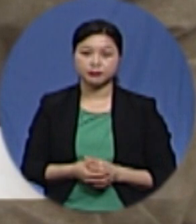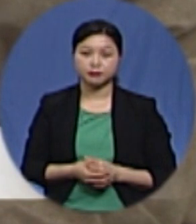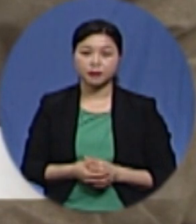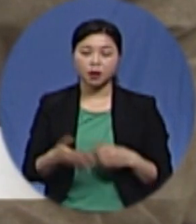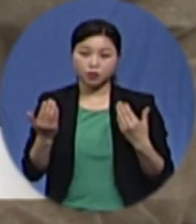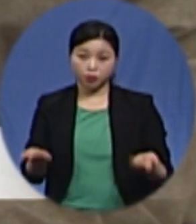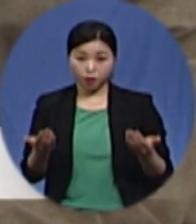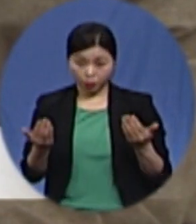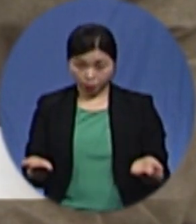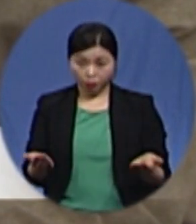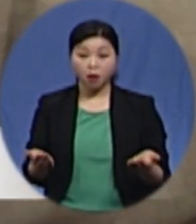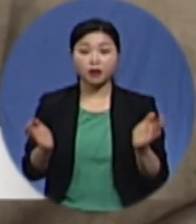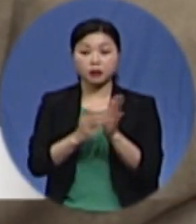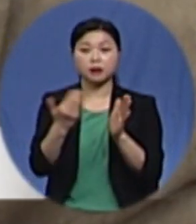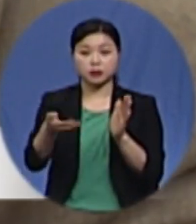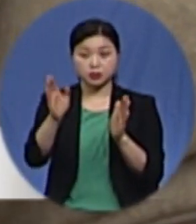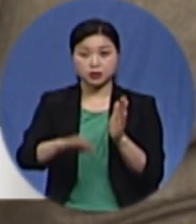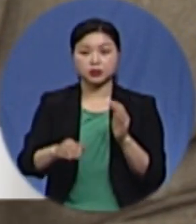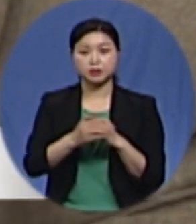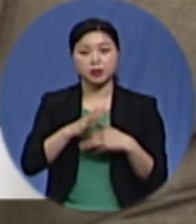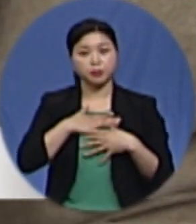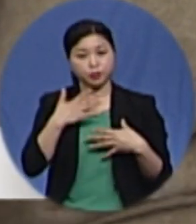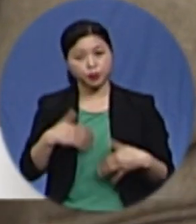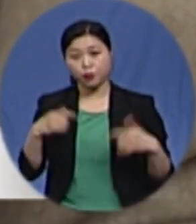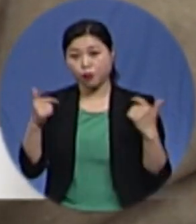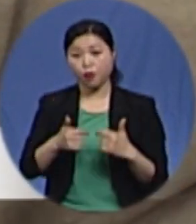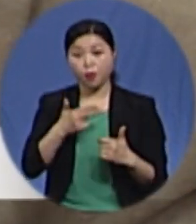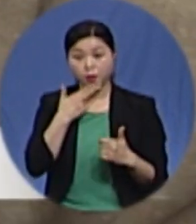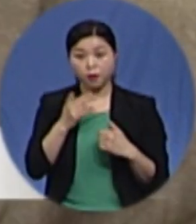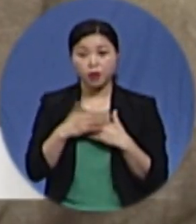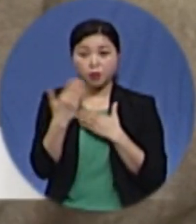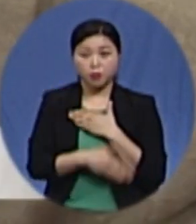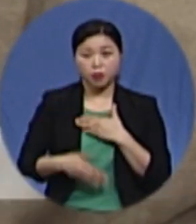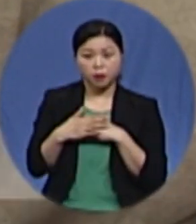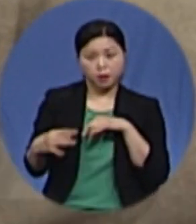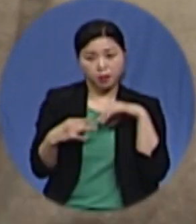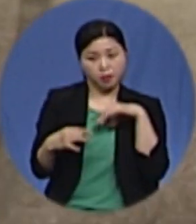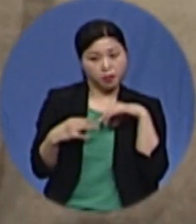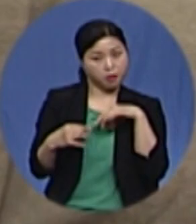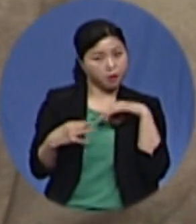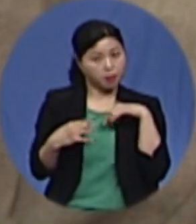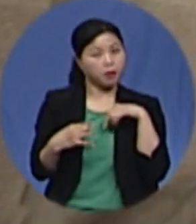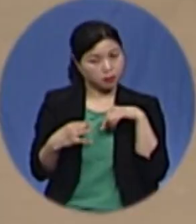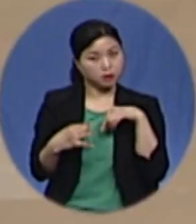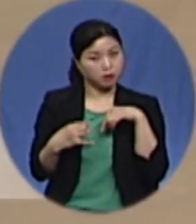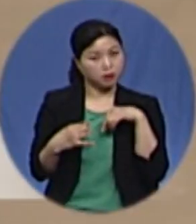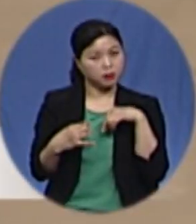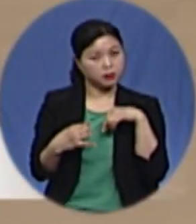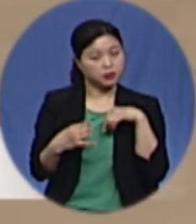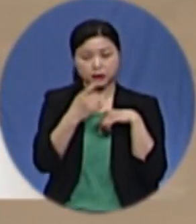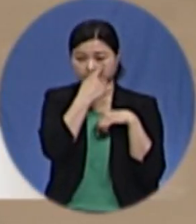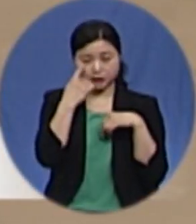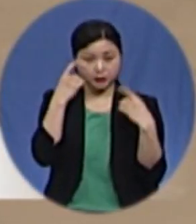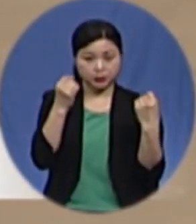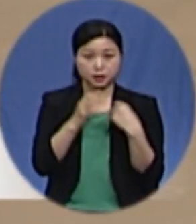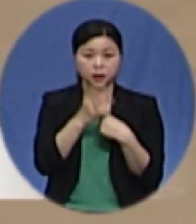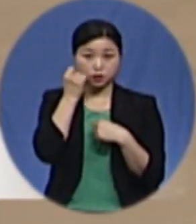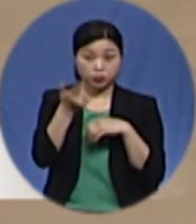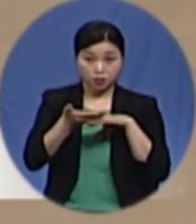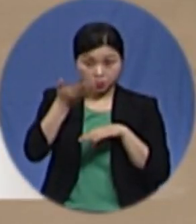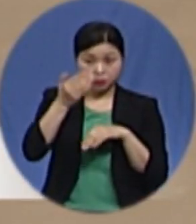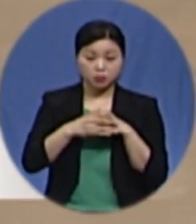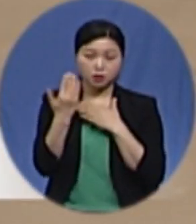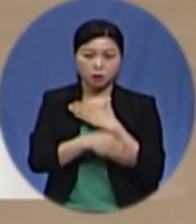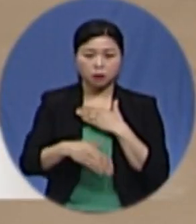휴식을 취했어도 극심한 피로감이 줄지 않으면 몸이 보내는 신호일 수 있습니다. 6개월이 넘으면